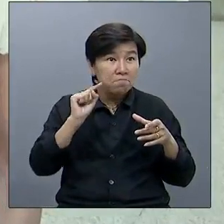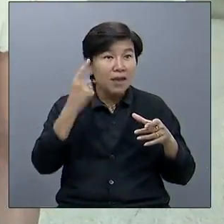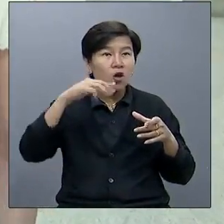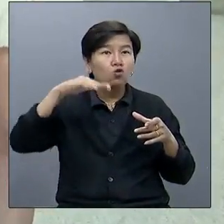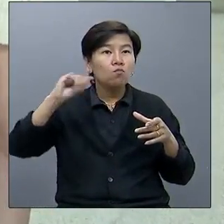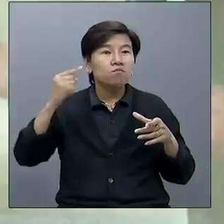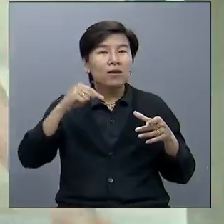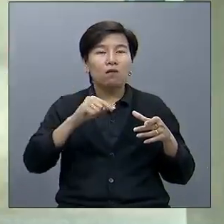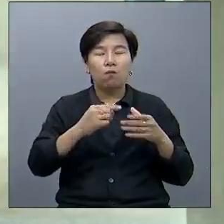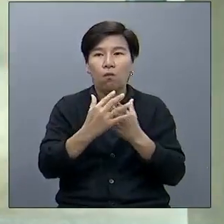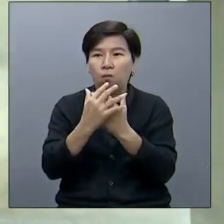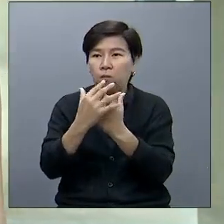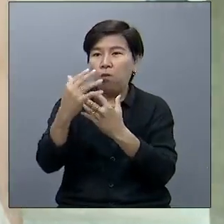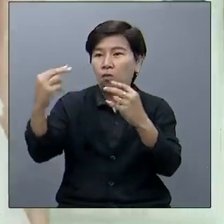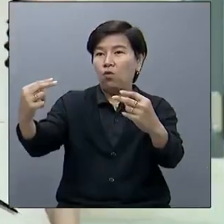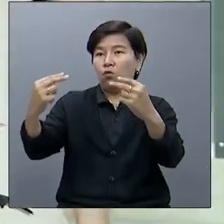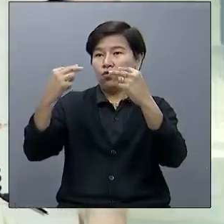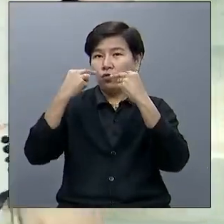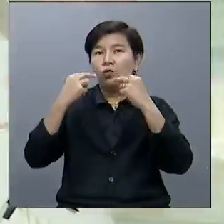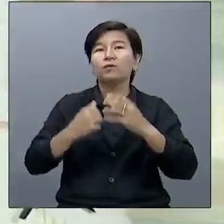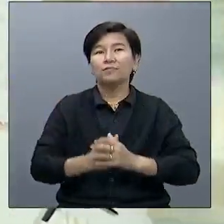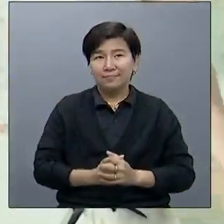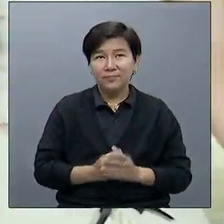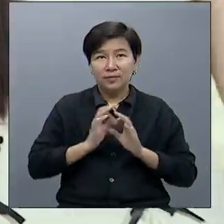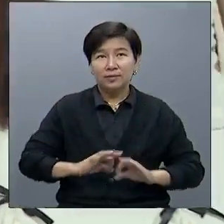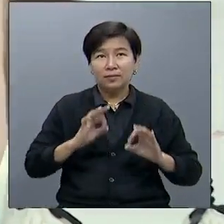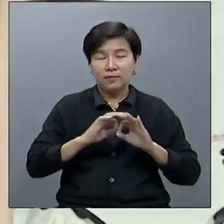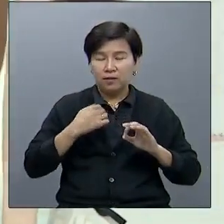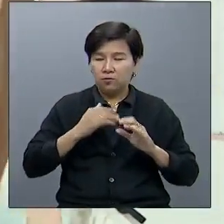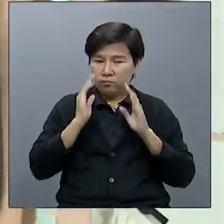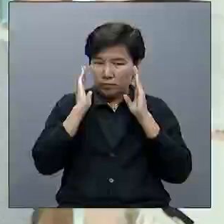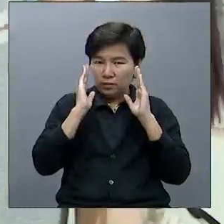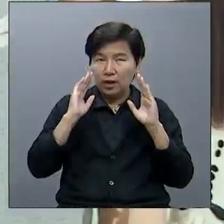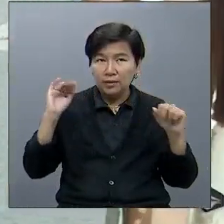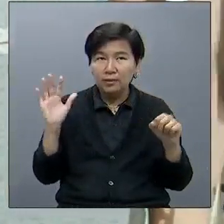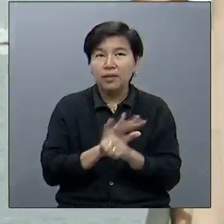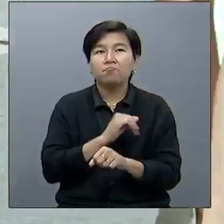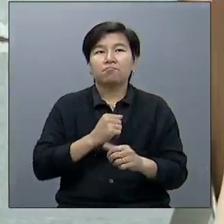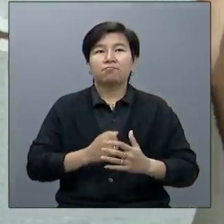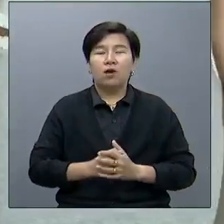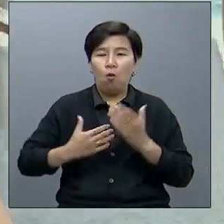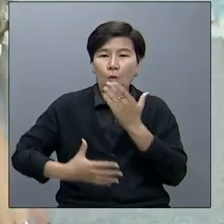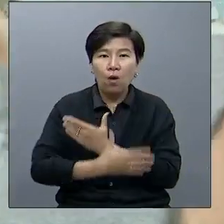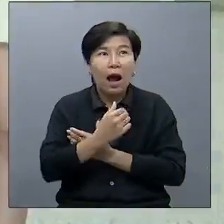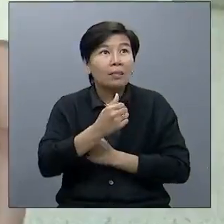ญ่ต่อหน้าผู้ชมหลักพันหลักหมื่นถ้าไม่พร้อมและไม่เต็มที่ที่สุดก็คงเสียดายที่คว้าโอกาส